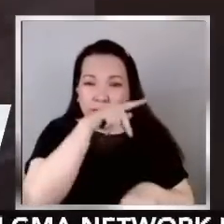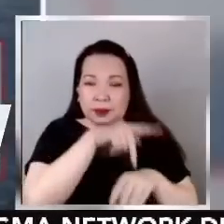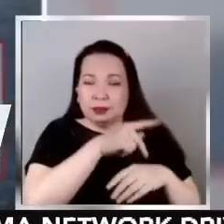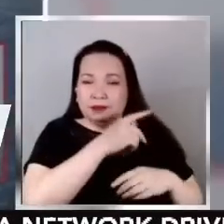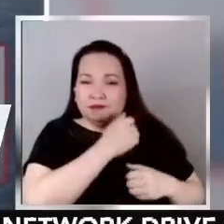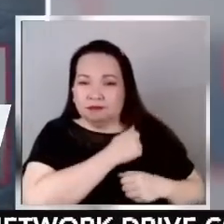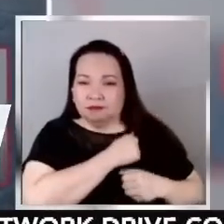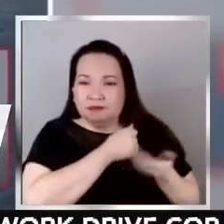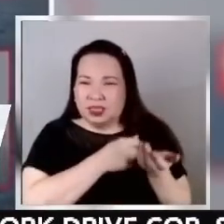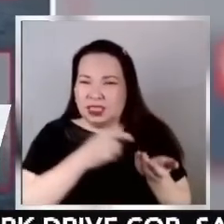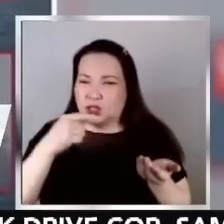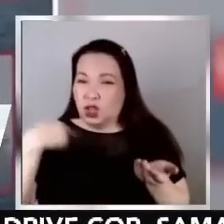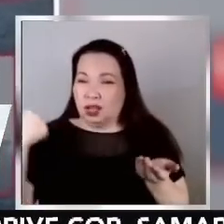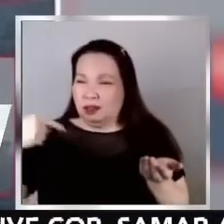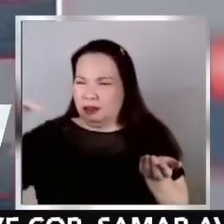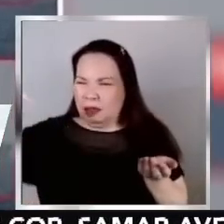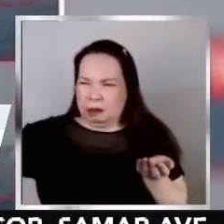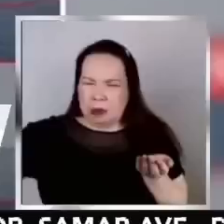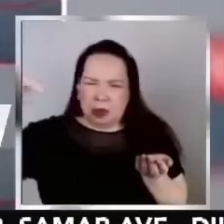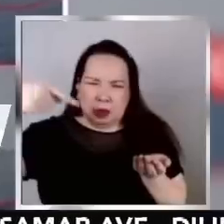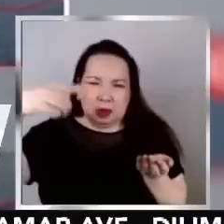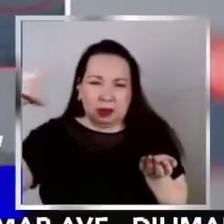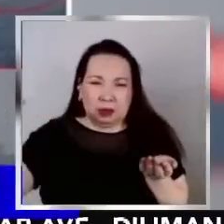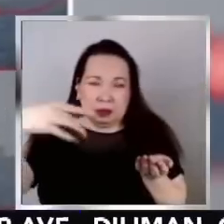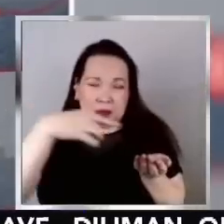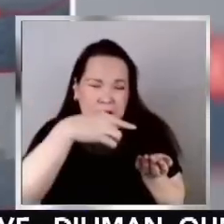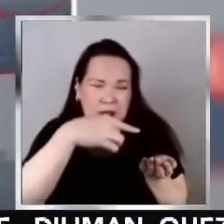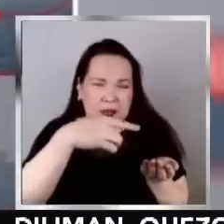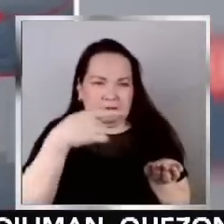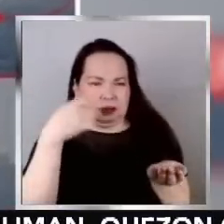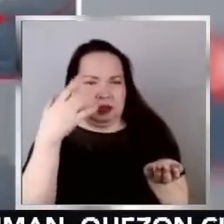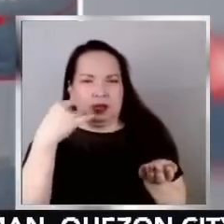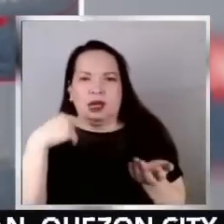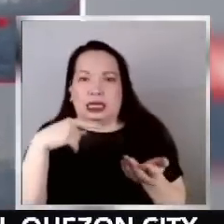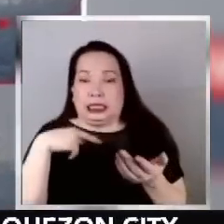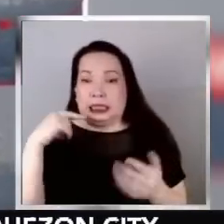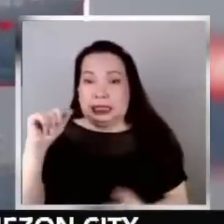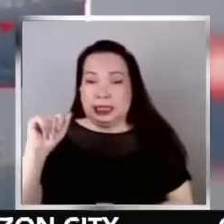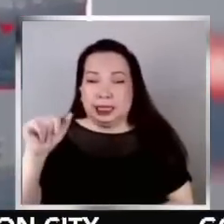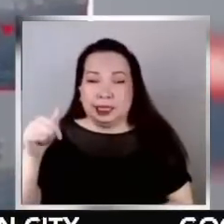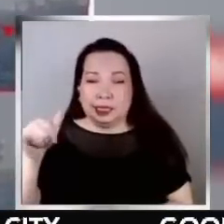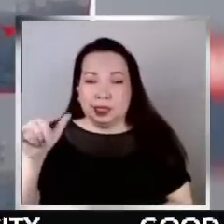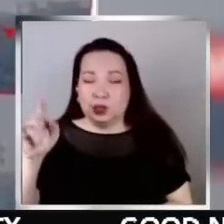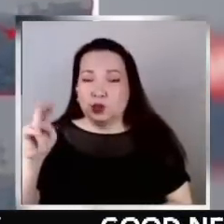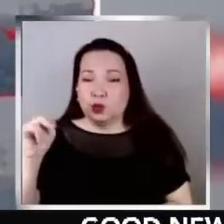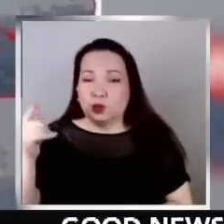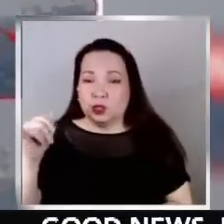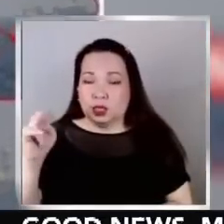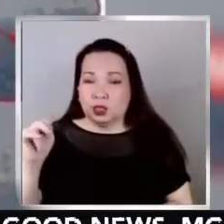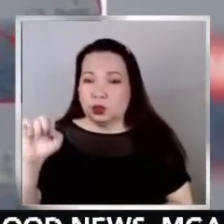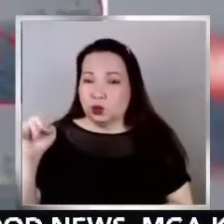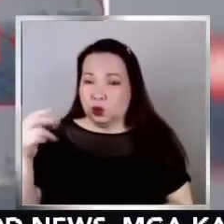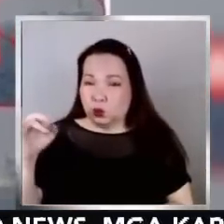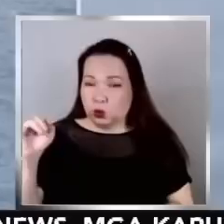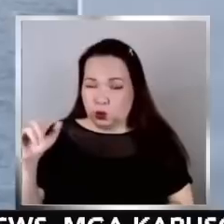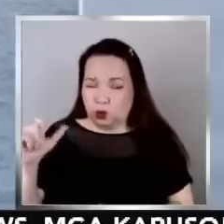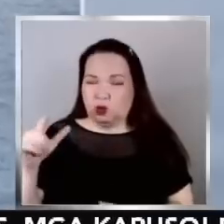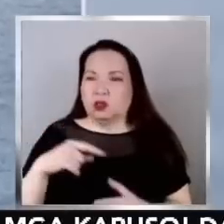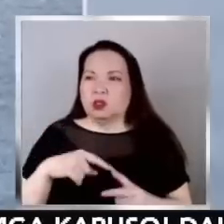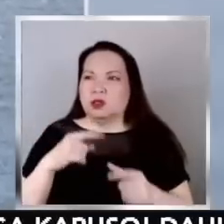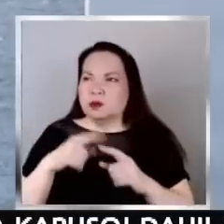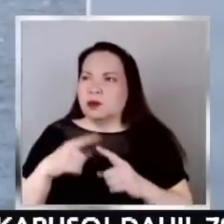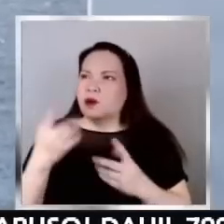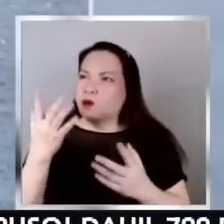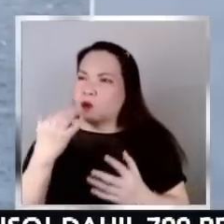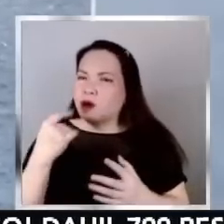Shoal. Ilang pahayag ng pagtutol din ang nilabas ng DFA at AFP sa patuloy na swarming o paglalagi